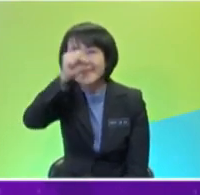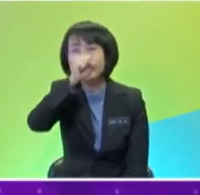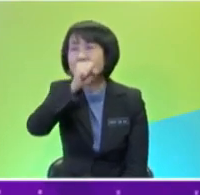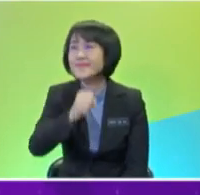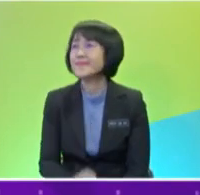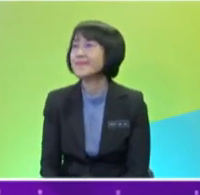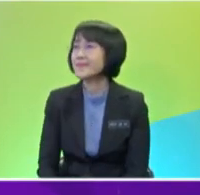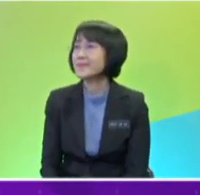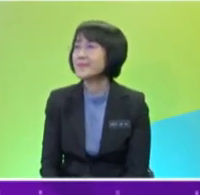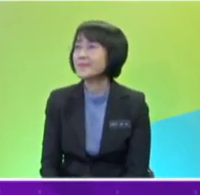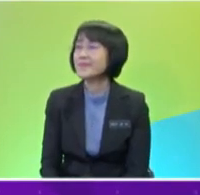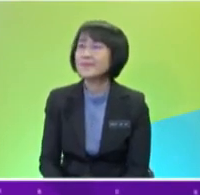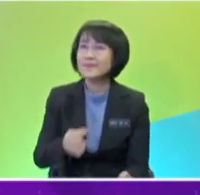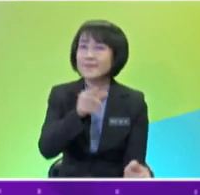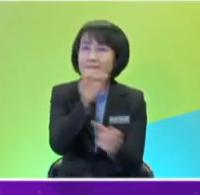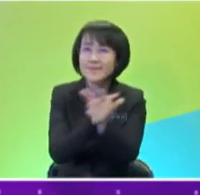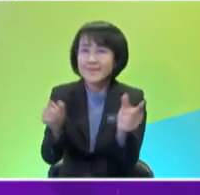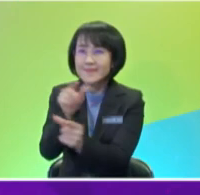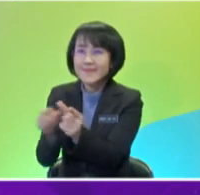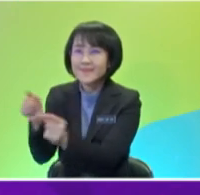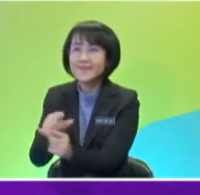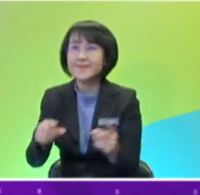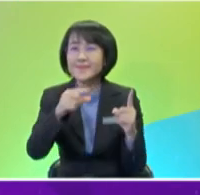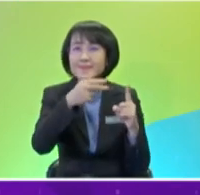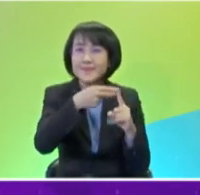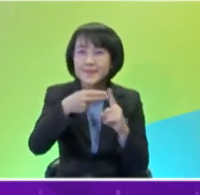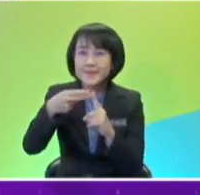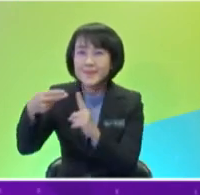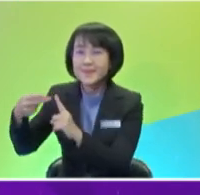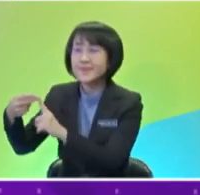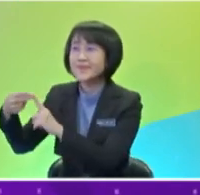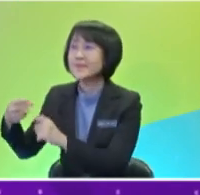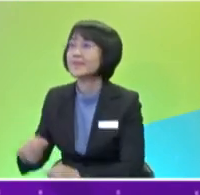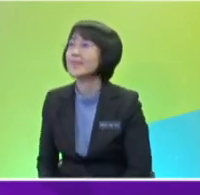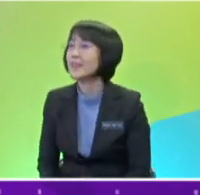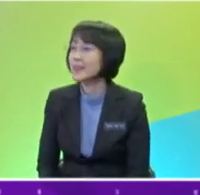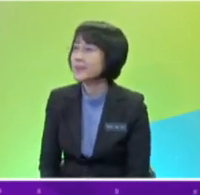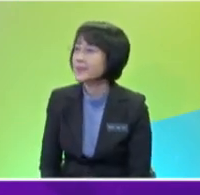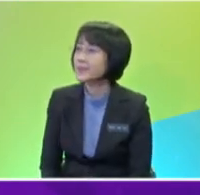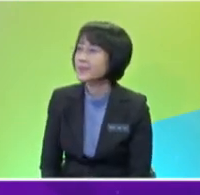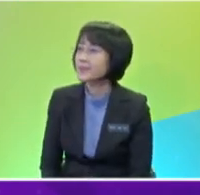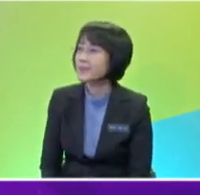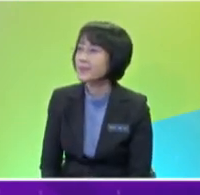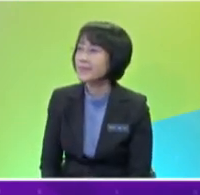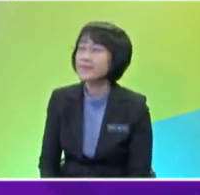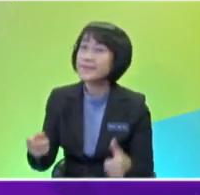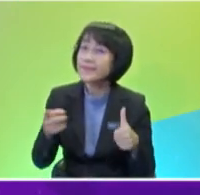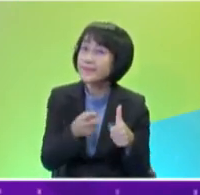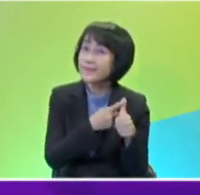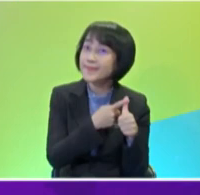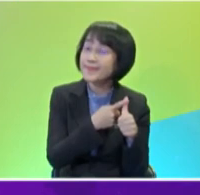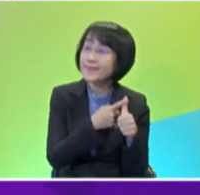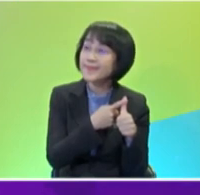dan terbalikkan perkataan tersebut susun kata oke contoh gua bagi yang pertama